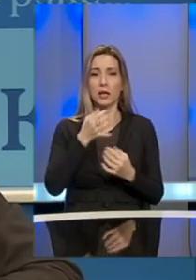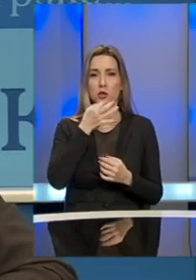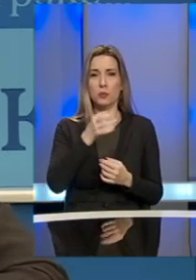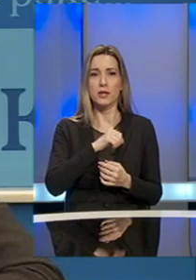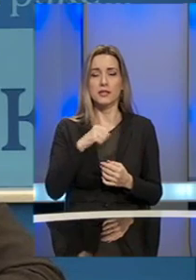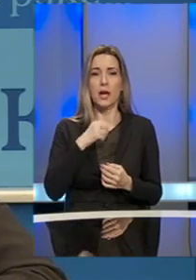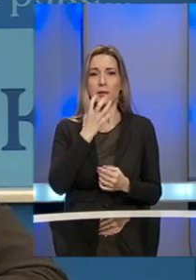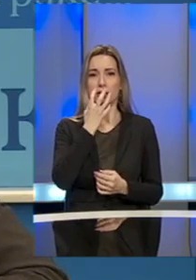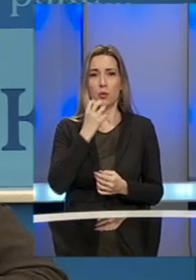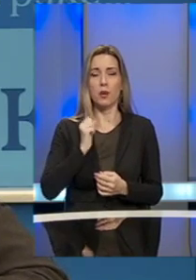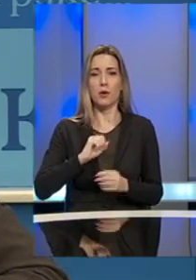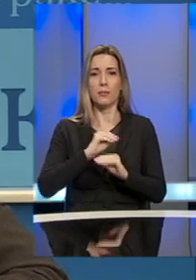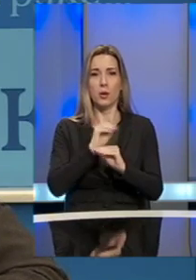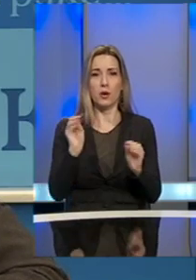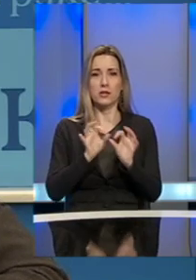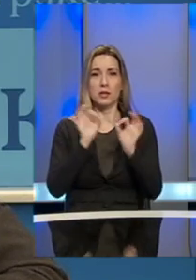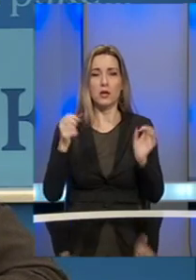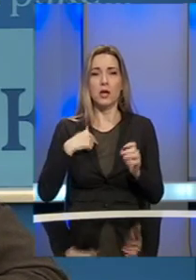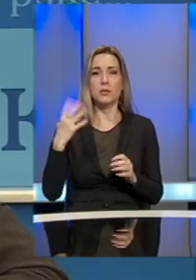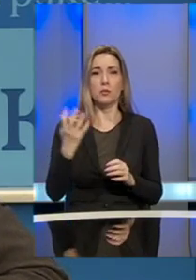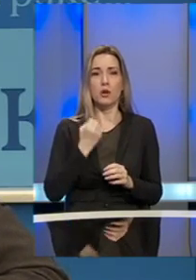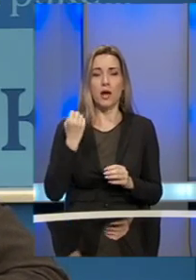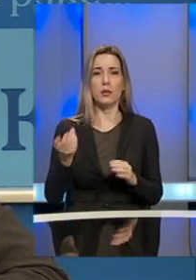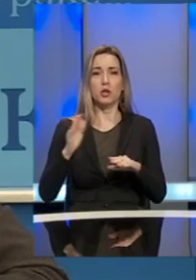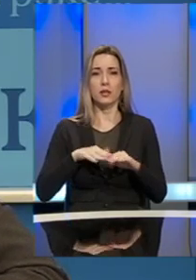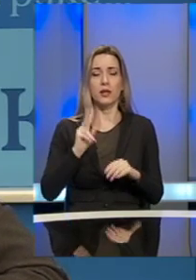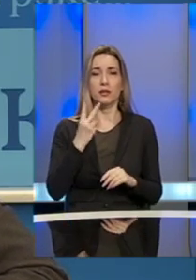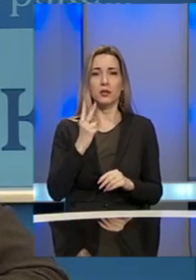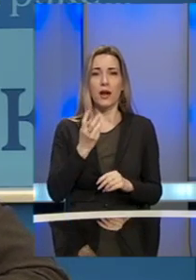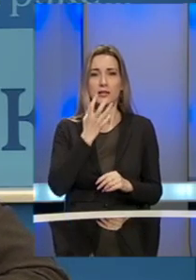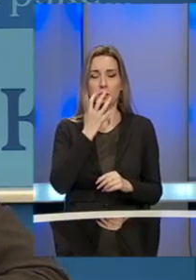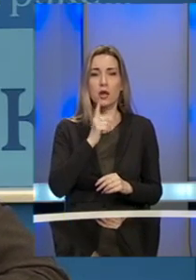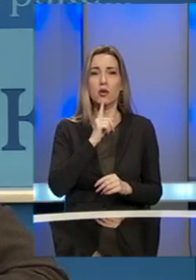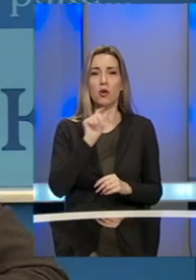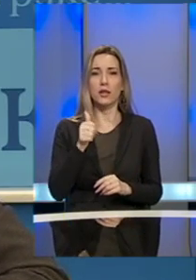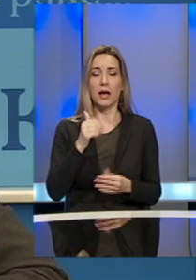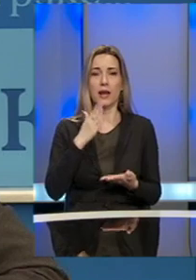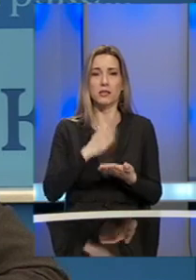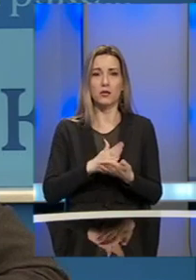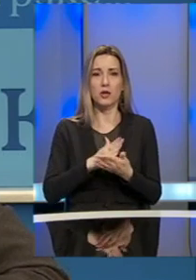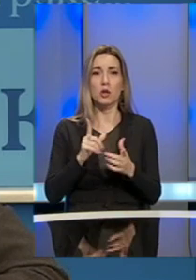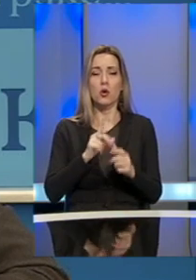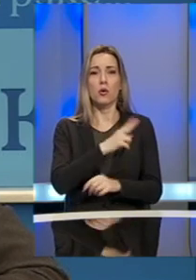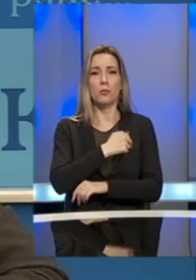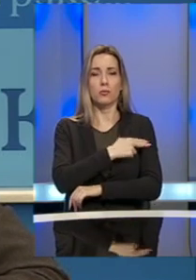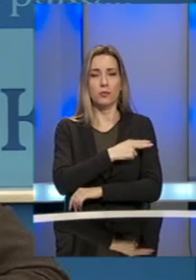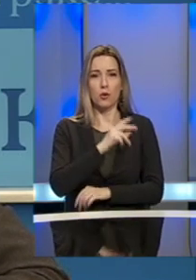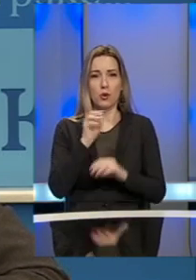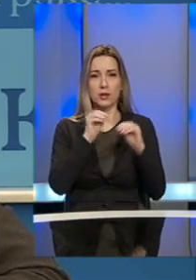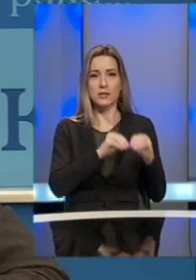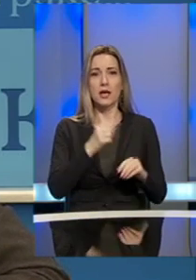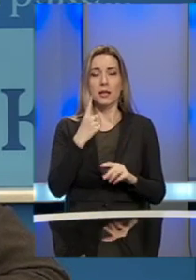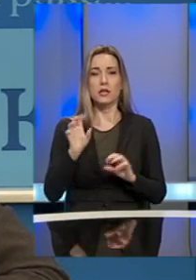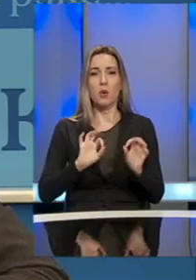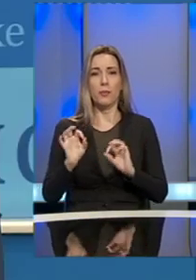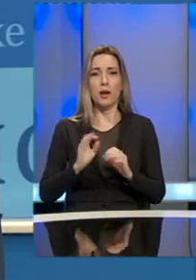sami respiratori, moram da obavijestim javnost da smo mi nabavili dodatnih 12 respiratora, od kojih 11 je već u kliničkom centru, jedan smo opremili